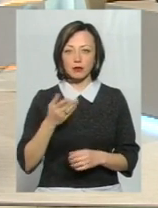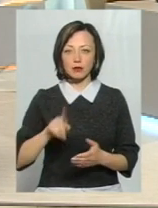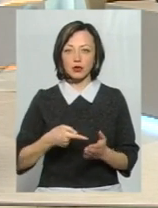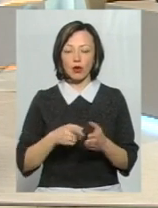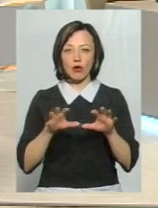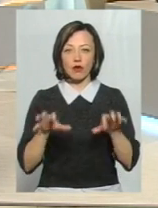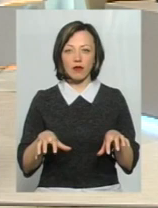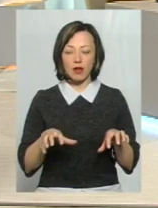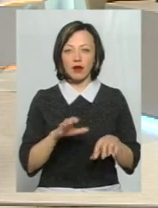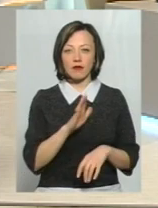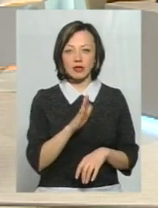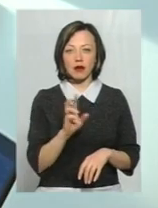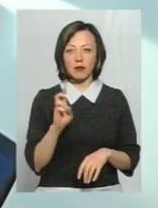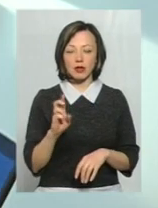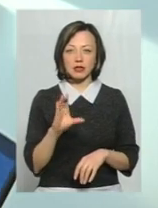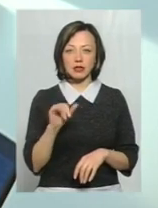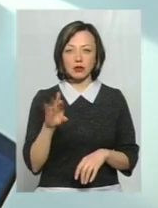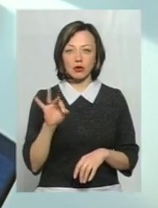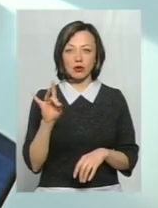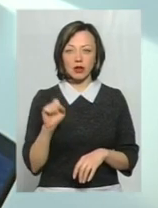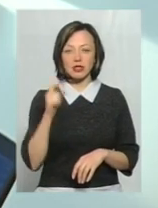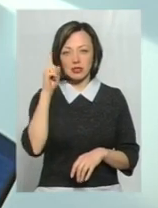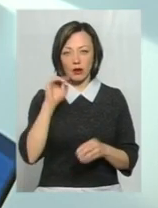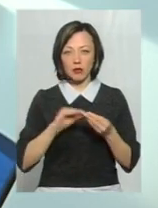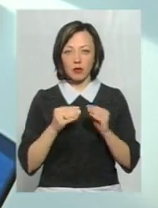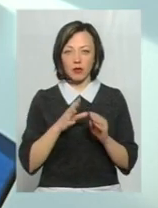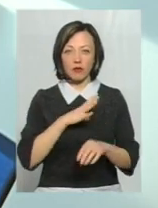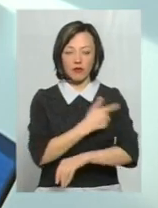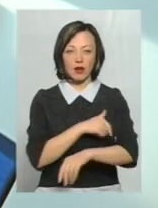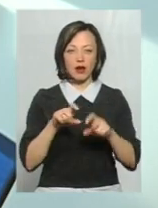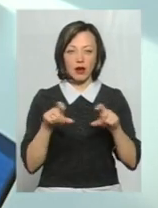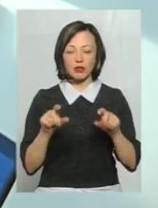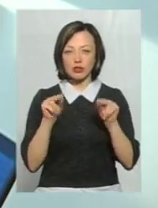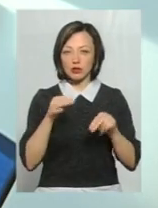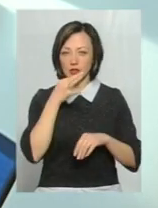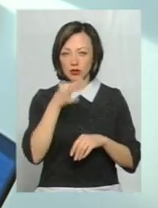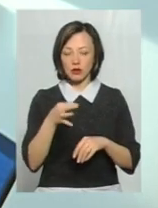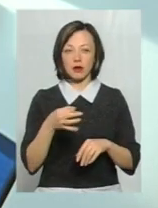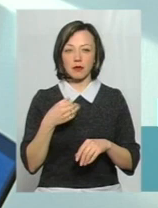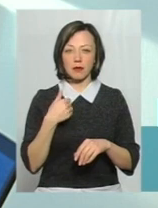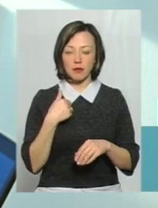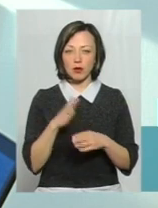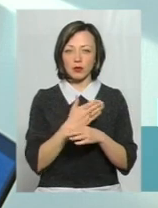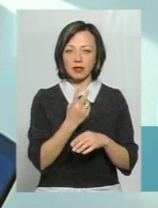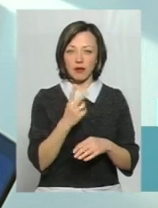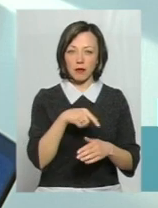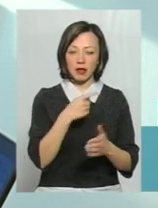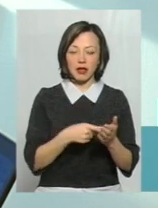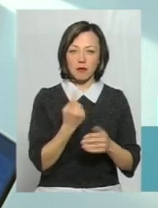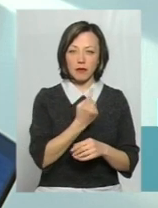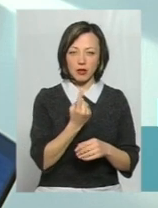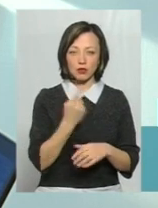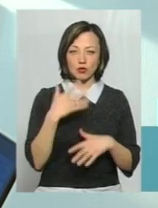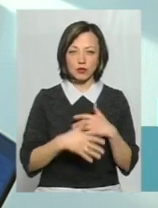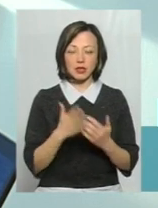Василя Богдановича Сидора. Знаю цю проблему, був в цій лікарні. І скажу чесно, ми розділили на два питання. Перше питання. Ви розумієте, що